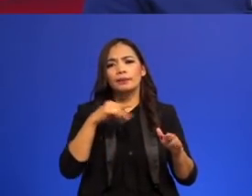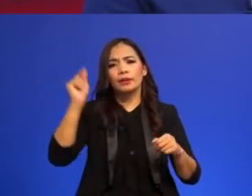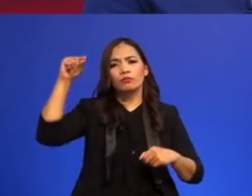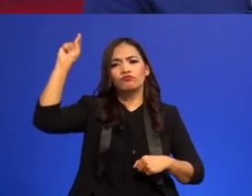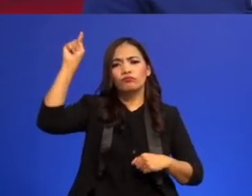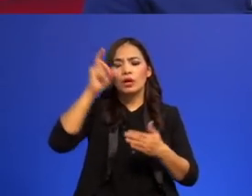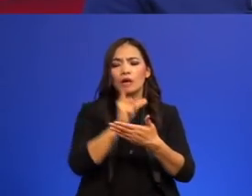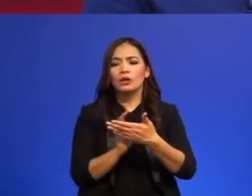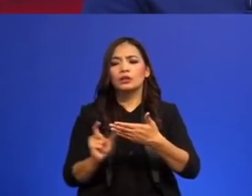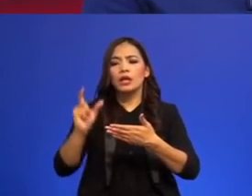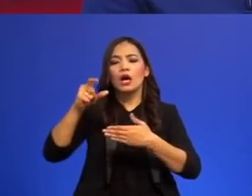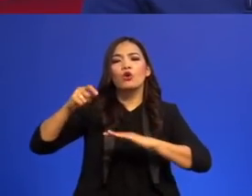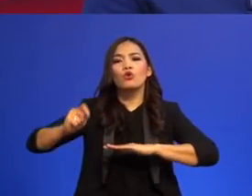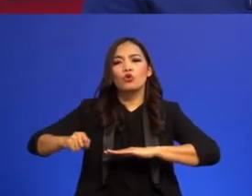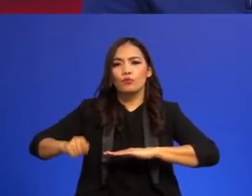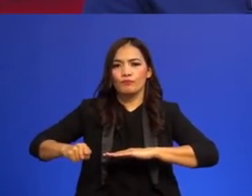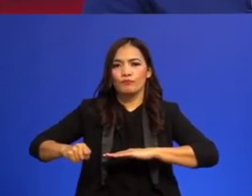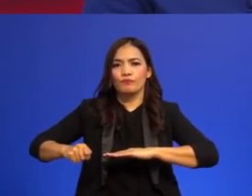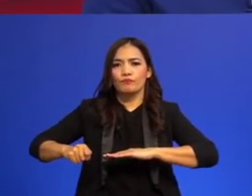fakultas hukum.